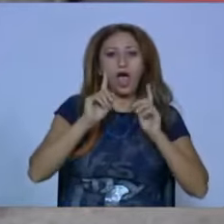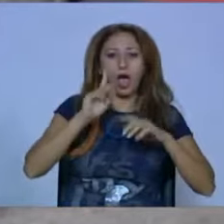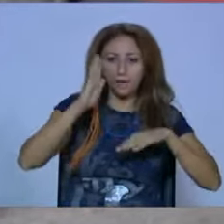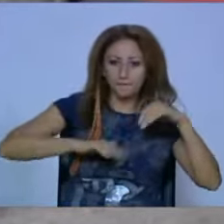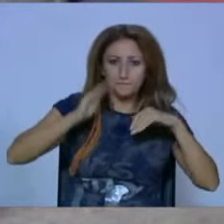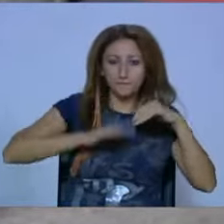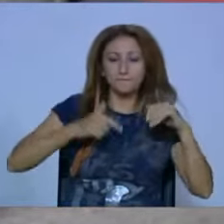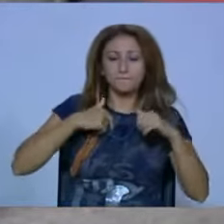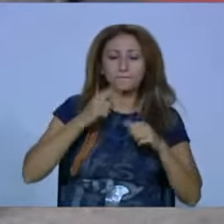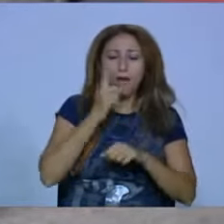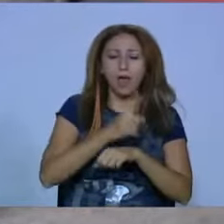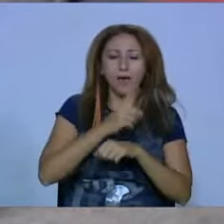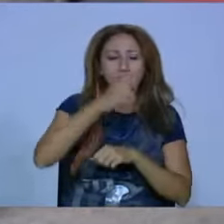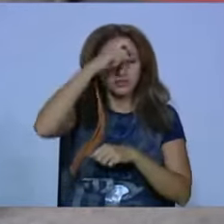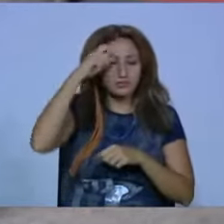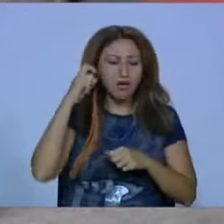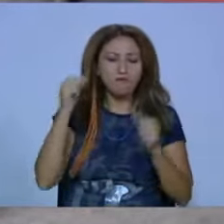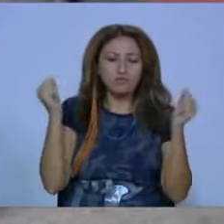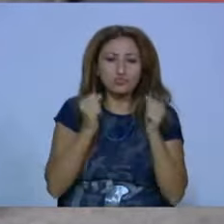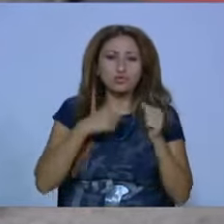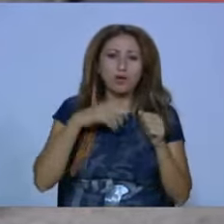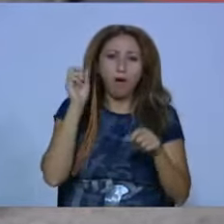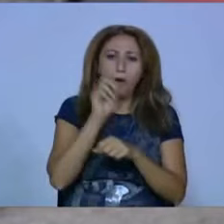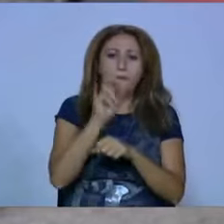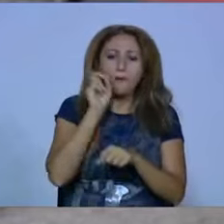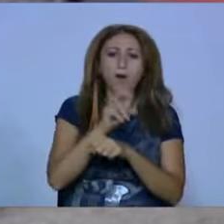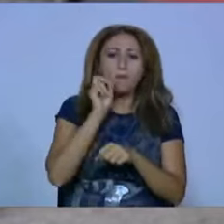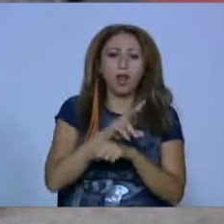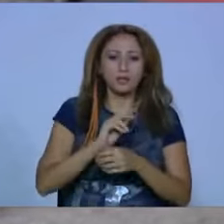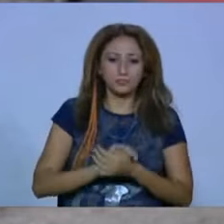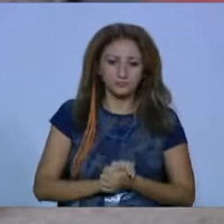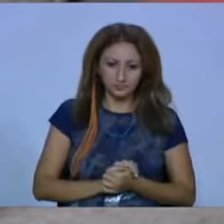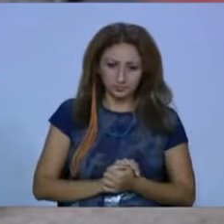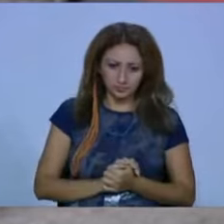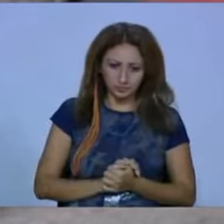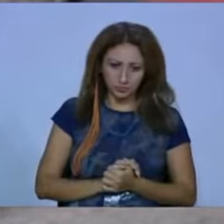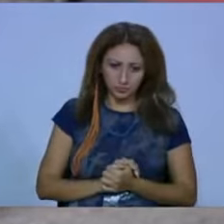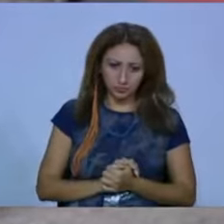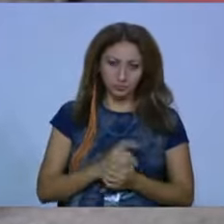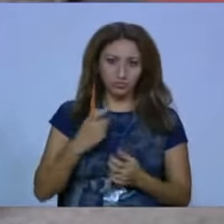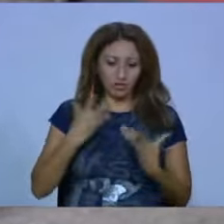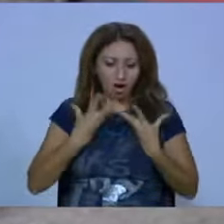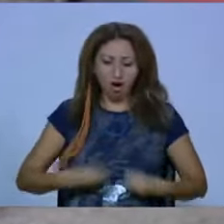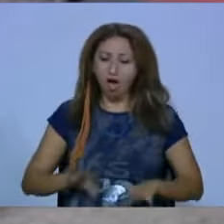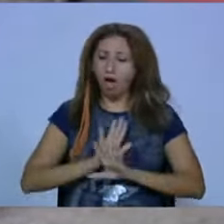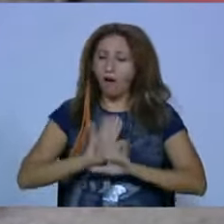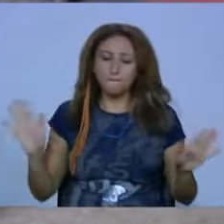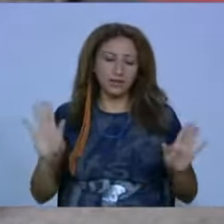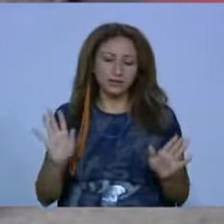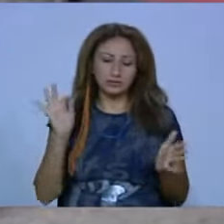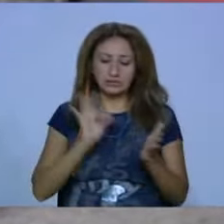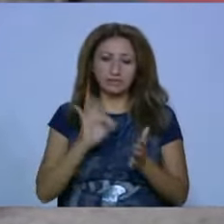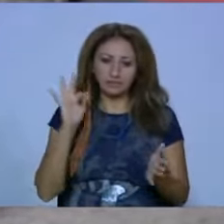ده جري صيف شتاء، ما فيش يعني ما فيش بطالة لحد الساعة دي، لحد الساعة